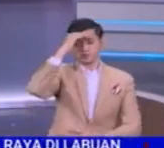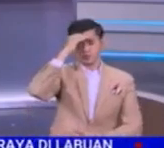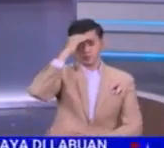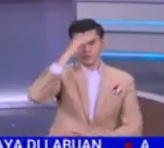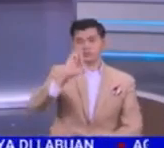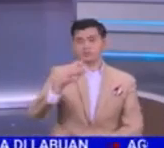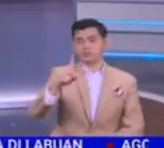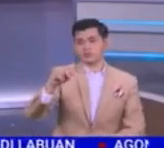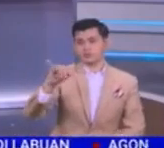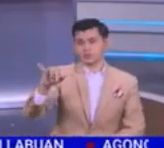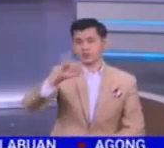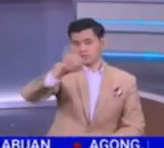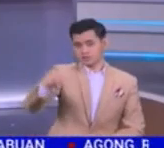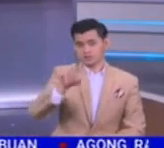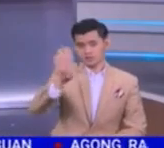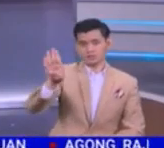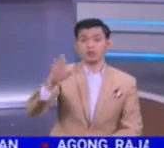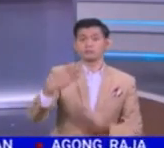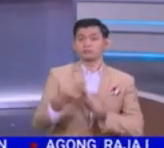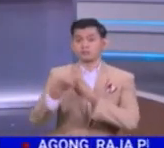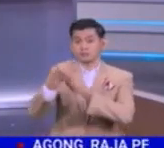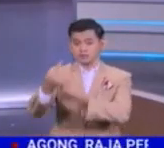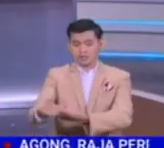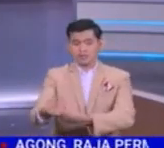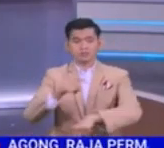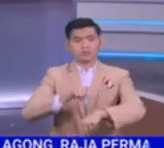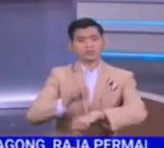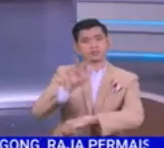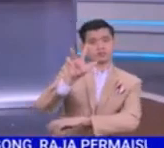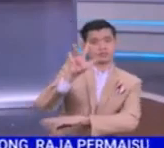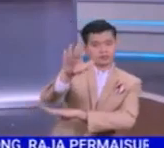Skudai, Johor Bahru masih lancar sejak 3 petang tadi.